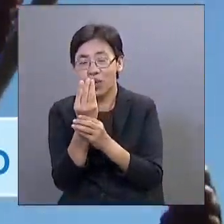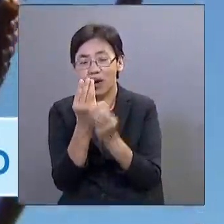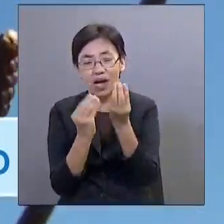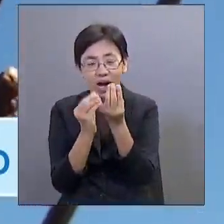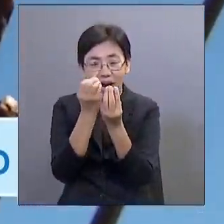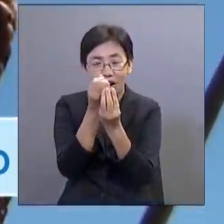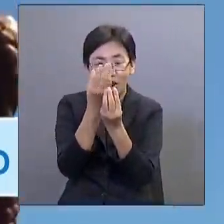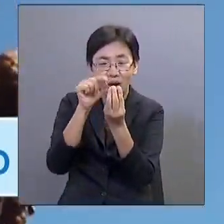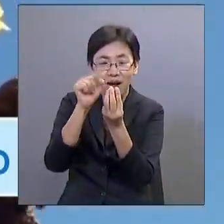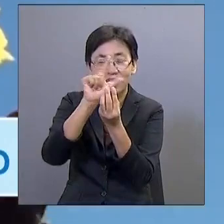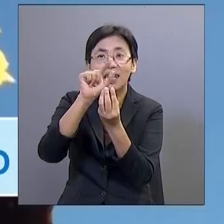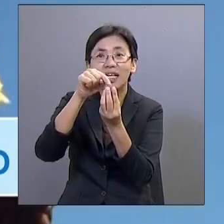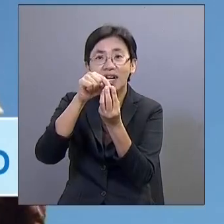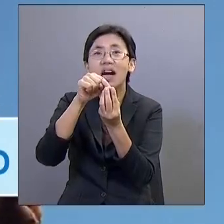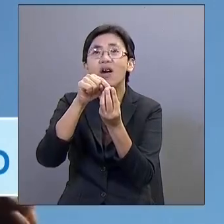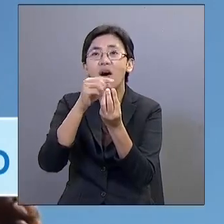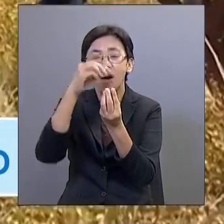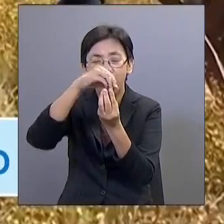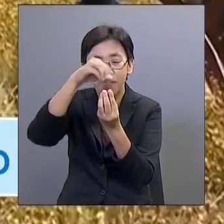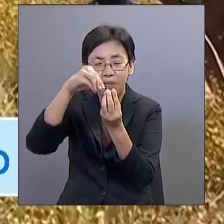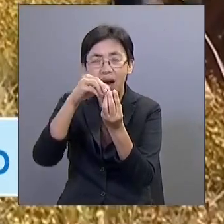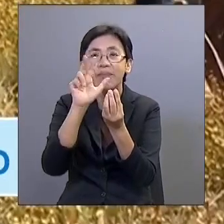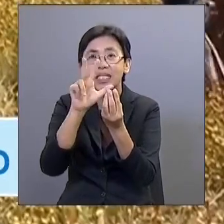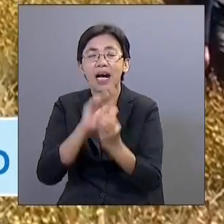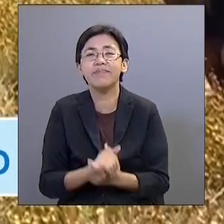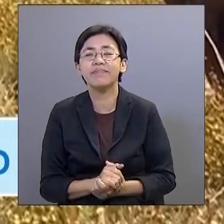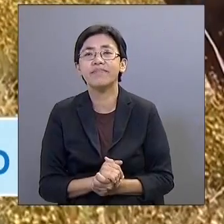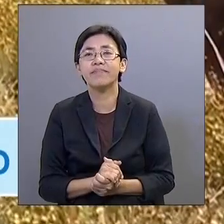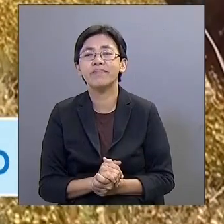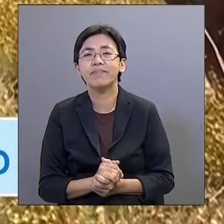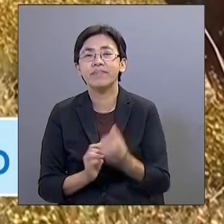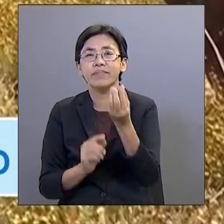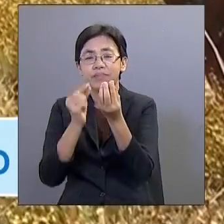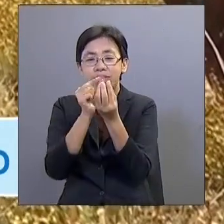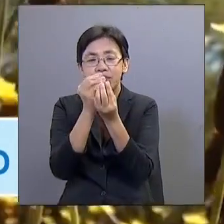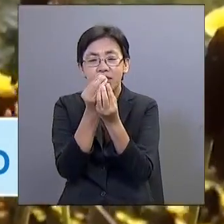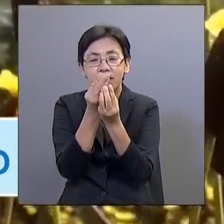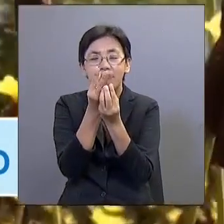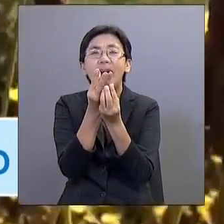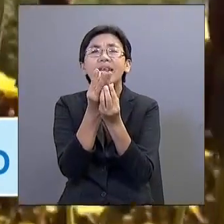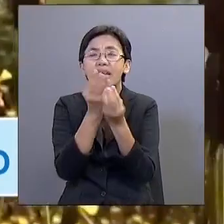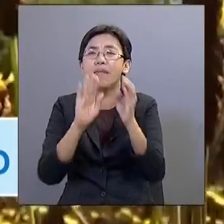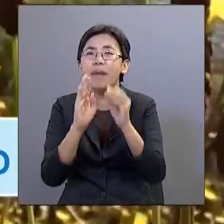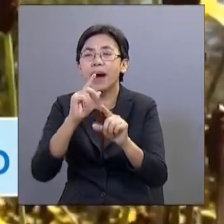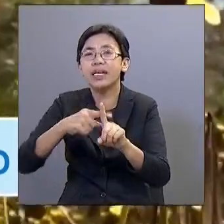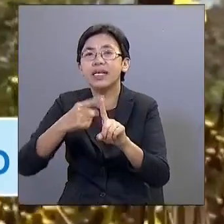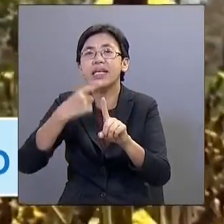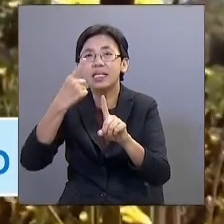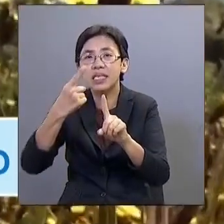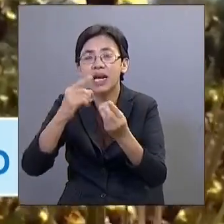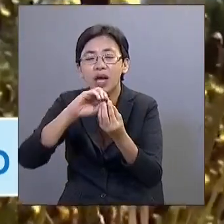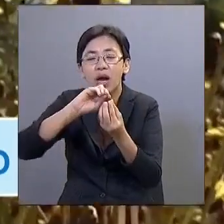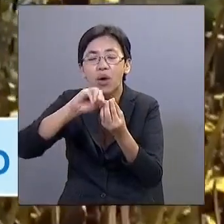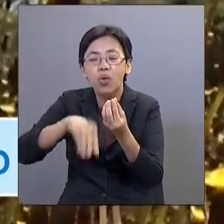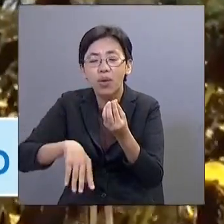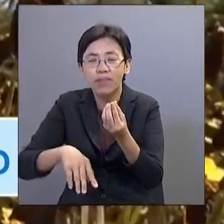ของมันจะมีสองชั้นชั้นละ3กลีบผลเล็กติดอยู่รวมกันที่ปลายช่อแล้วก็จะบานอยู่เช่นนี้ประมาณ1เดือนแล้วมันก็จะร่วงหล่นล